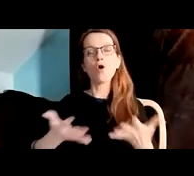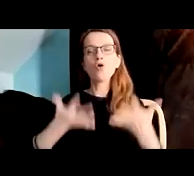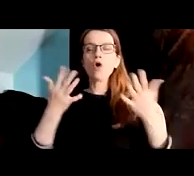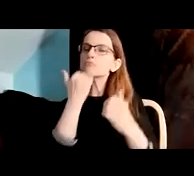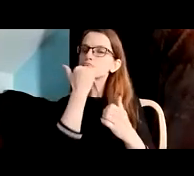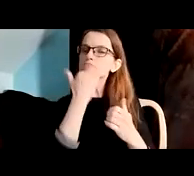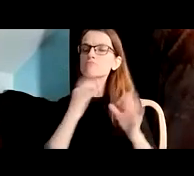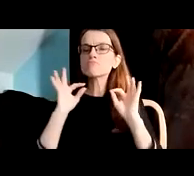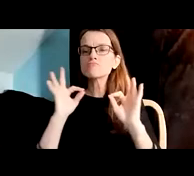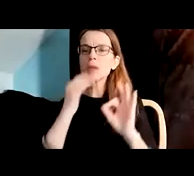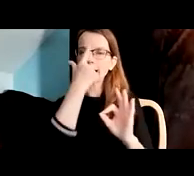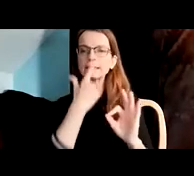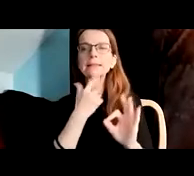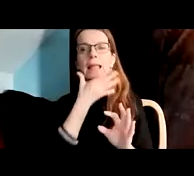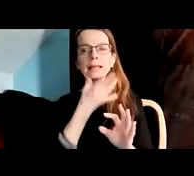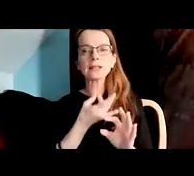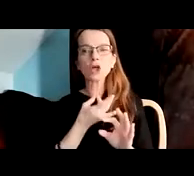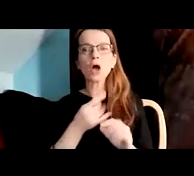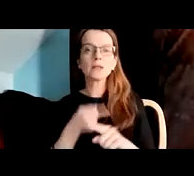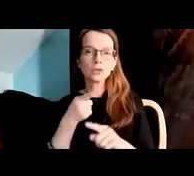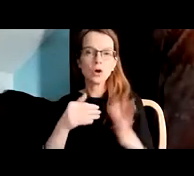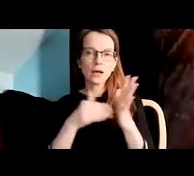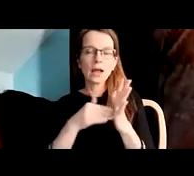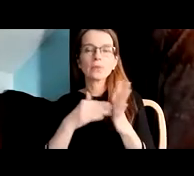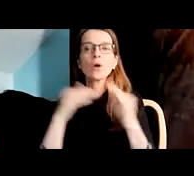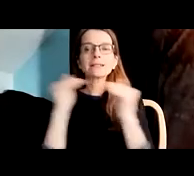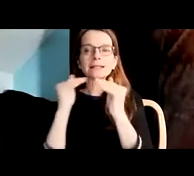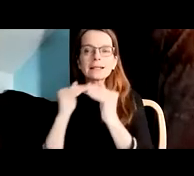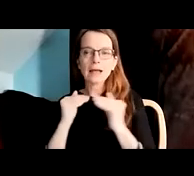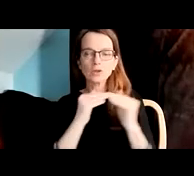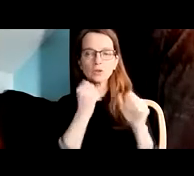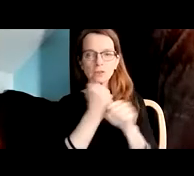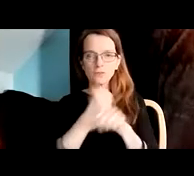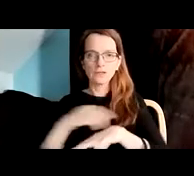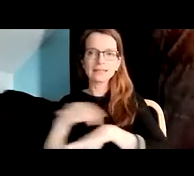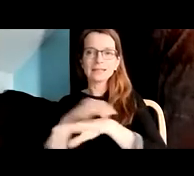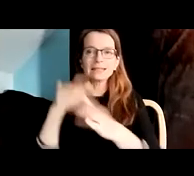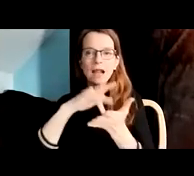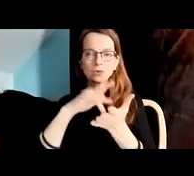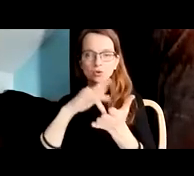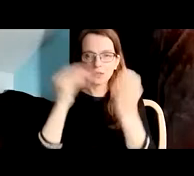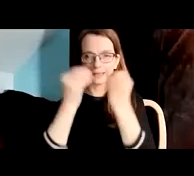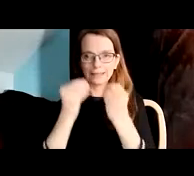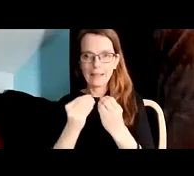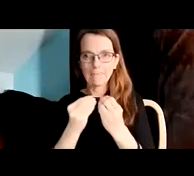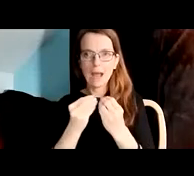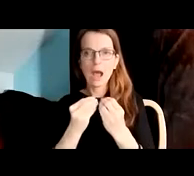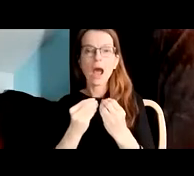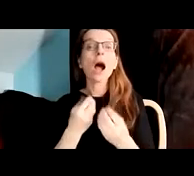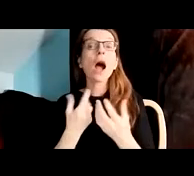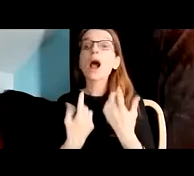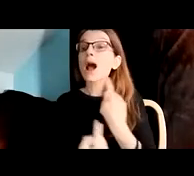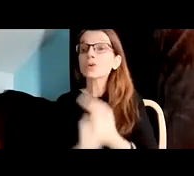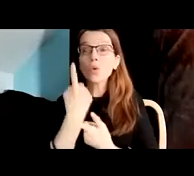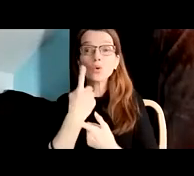tudi estetsko, za kar pa potrebujemo skladno delovanje centralno-živčnega sistema. Karkoli se nam dogodi